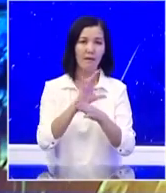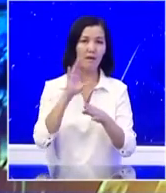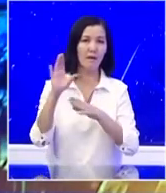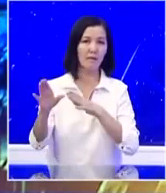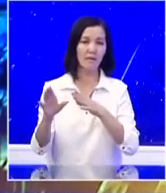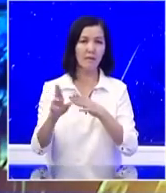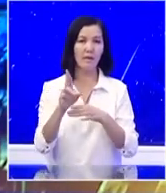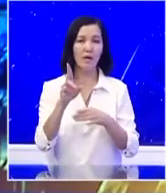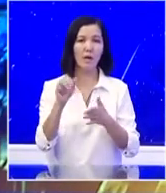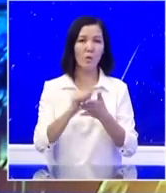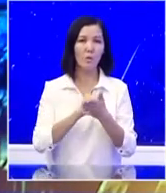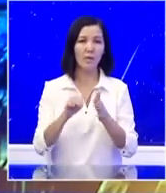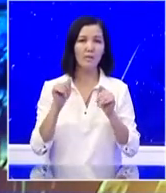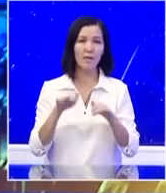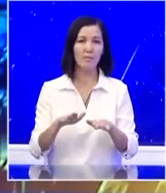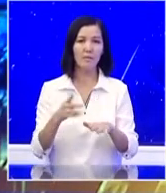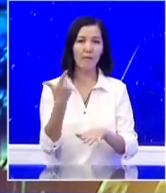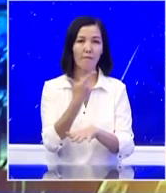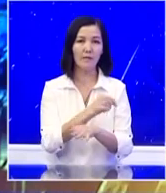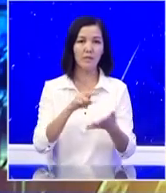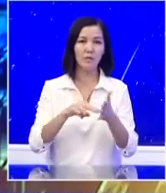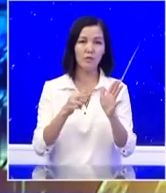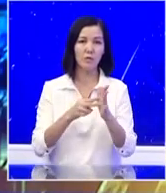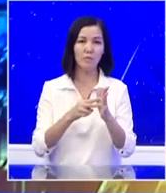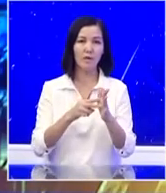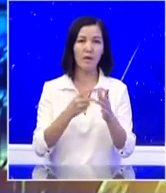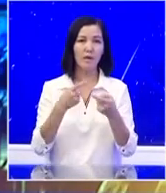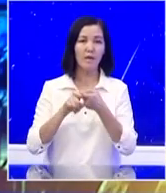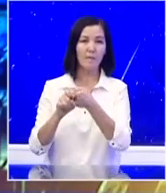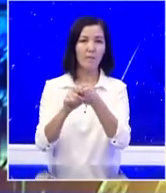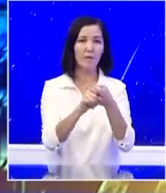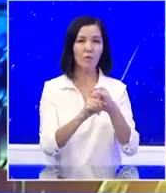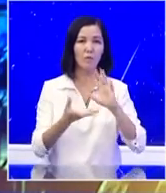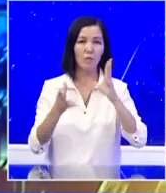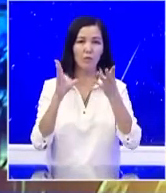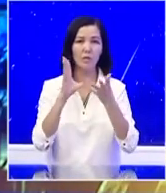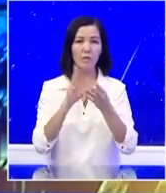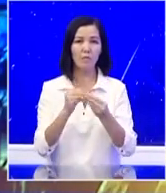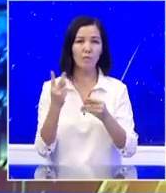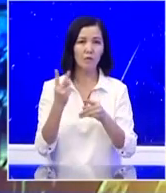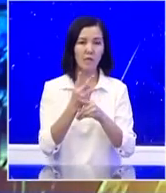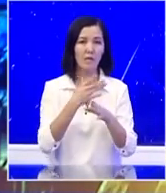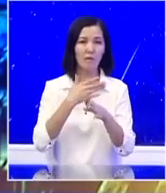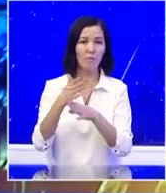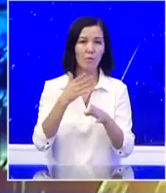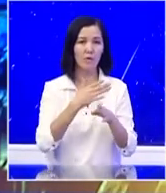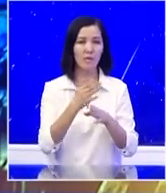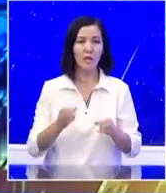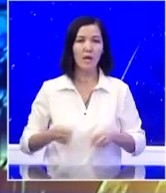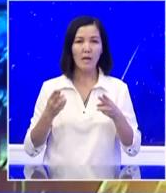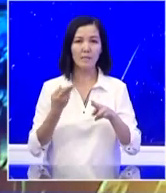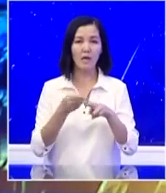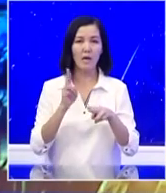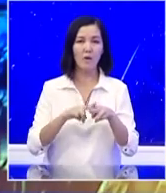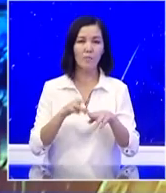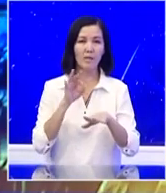Мәжіліске қайта қайтарды. Кодекс қабылданса, вакцина жоспарлы және эпидемиологиялық көрсетілім бойынша деп екіге бөлінеді. Аса қауіпті